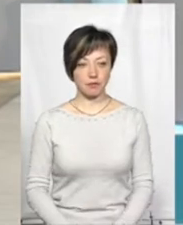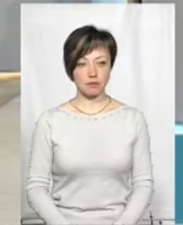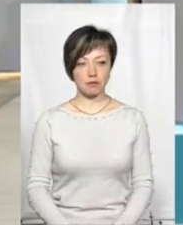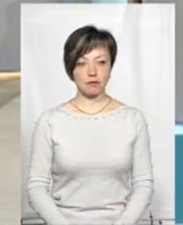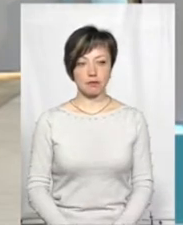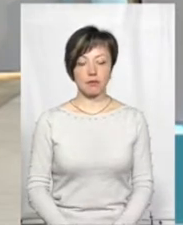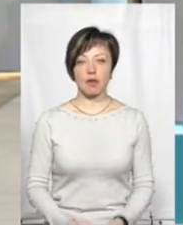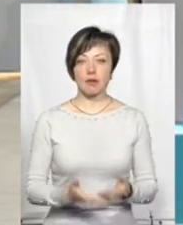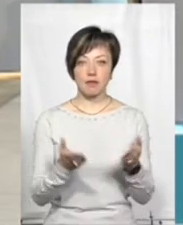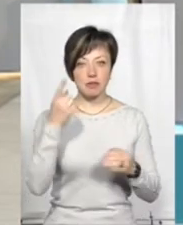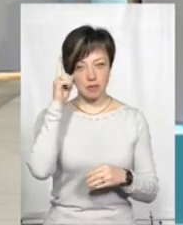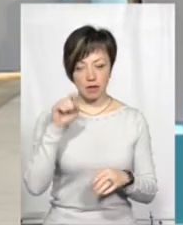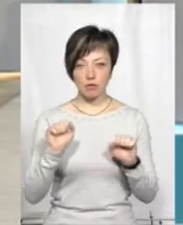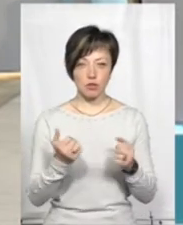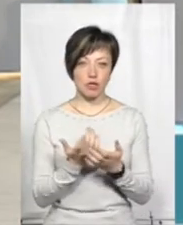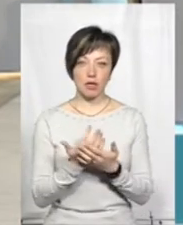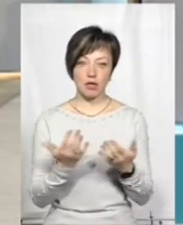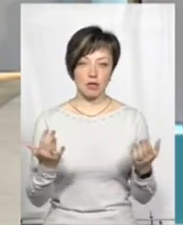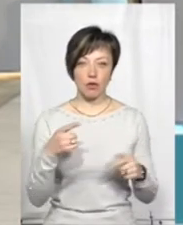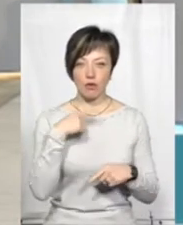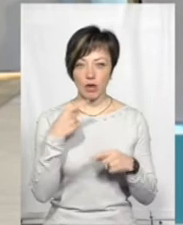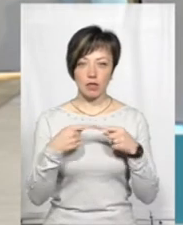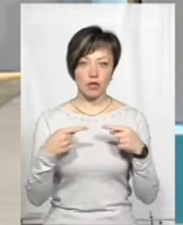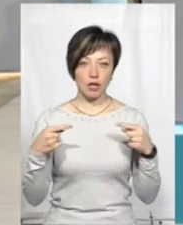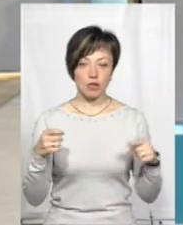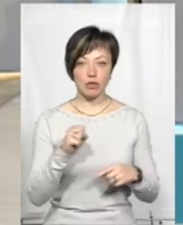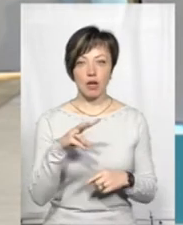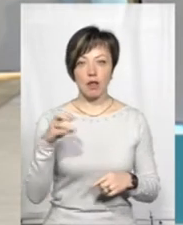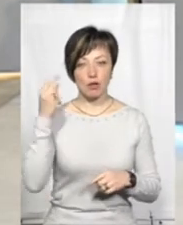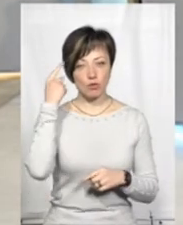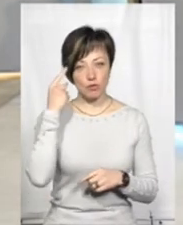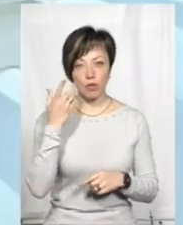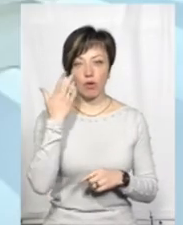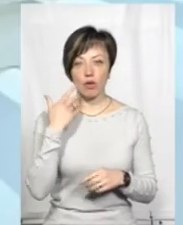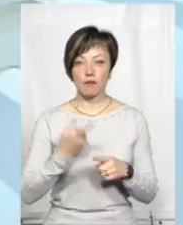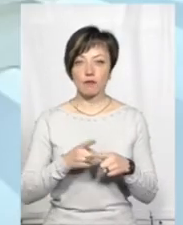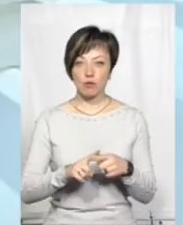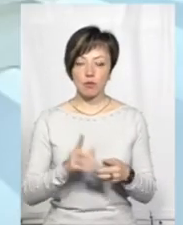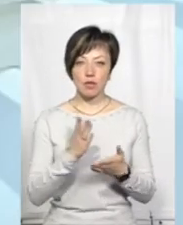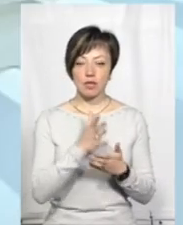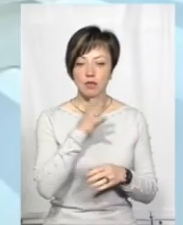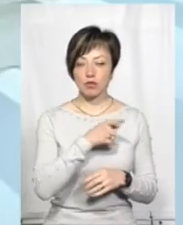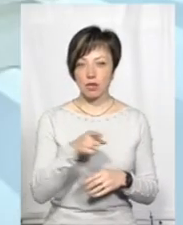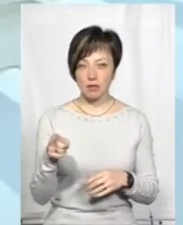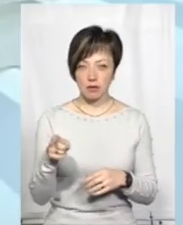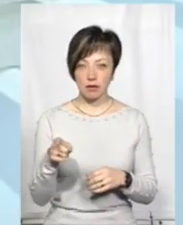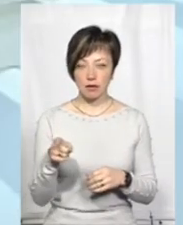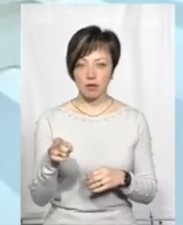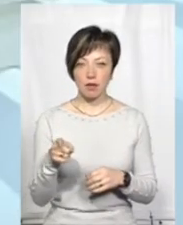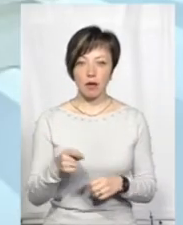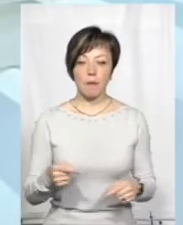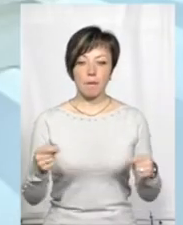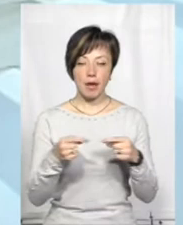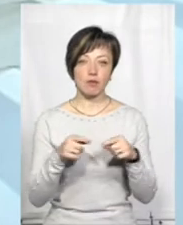2018-го? Ну, ви знаєте, тут можна різні там говорити речі, але я думаю, що коли в цьому є свій час. Є час, як